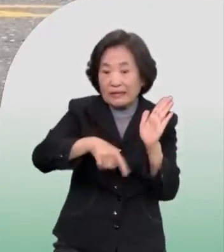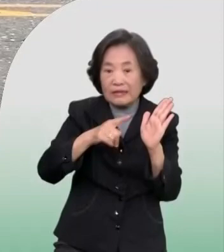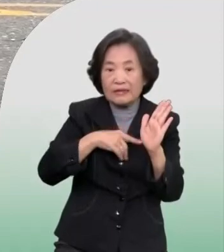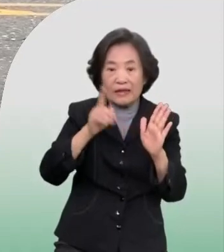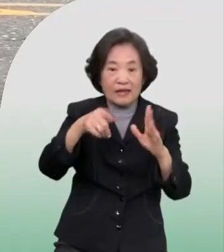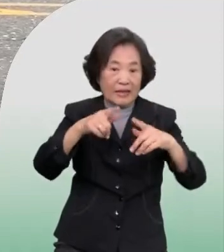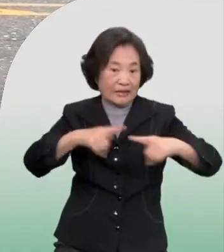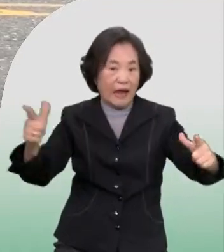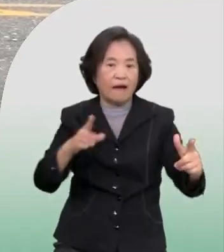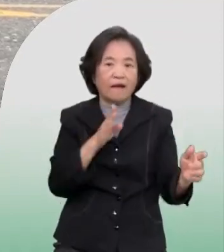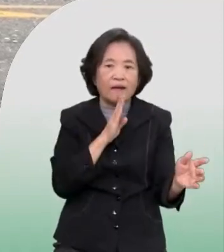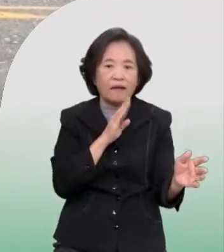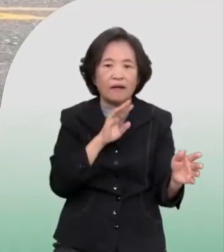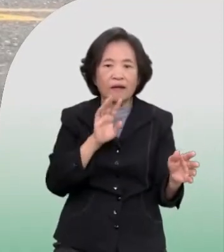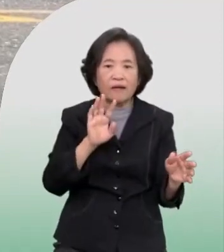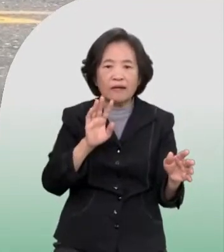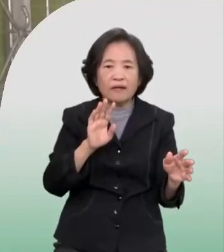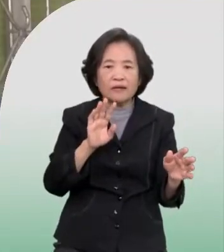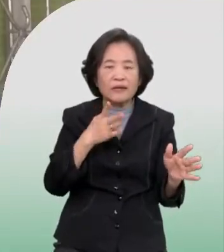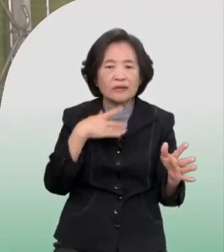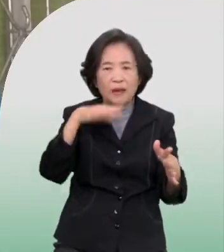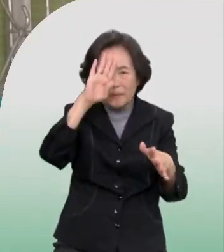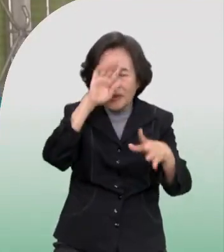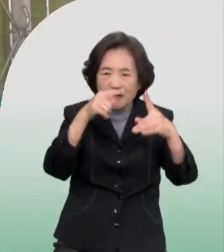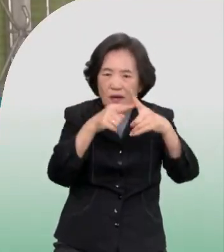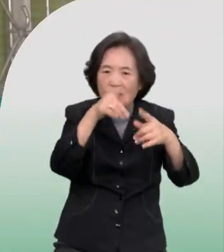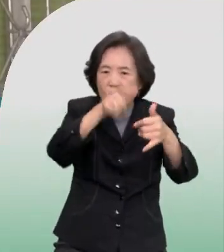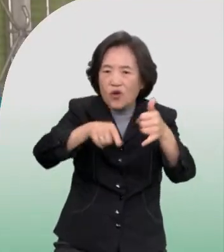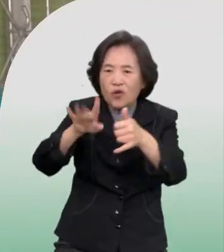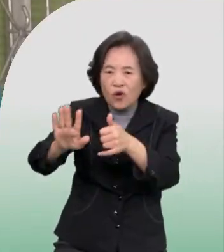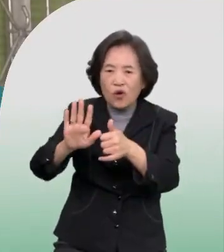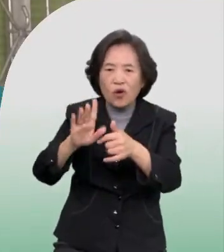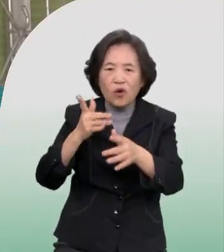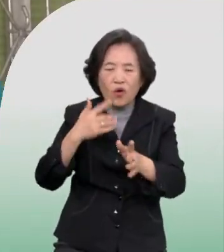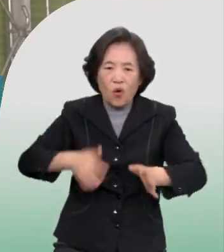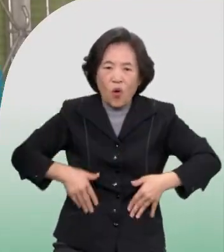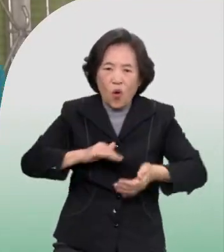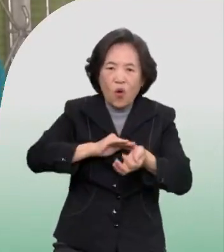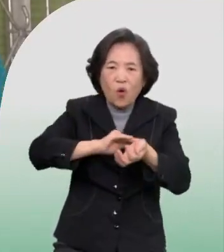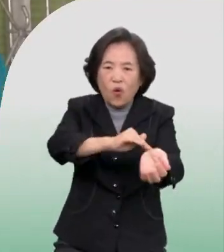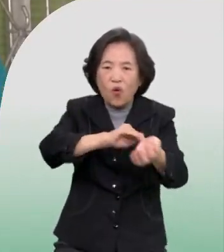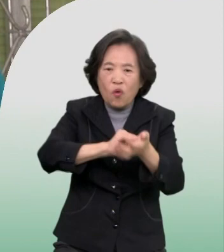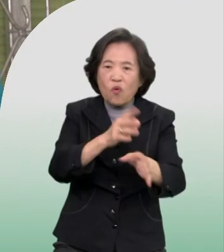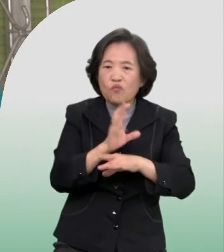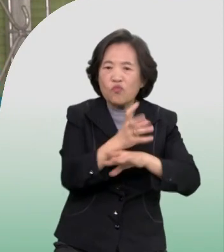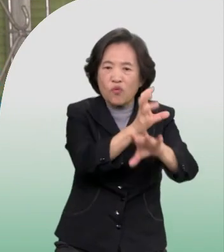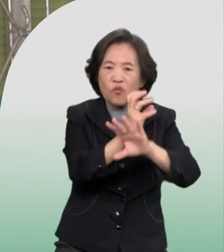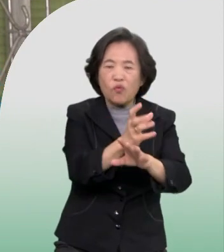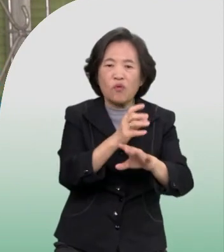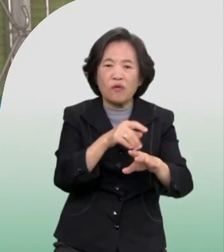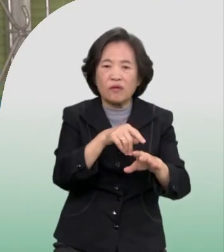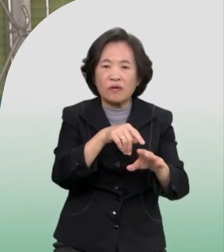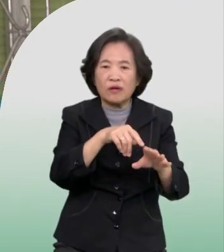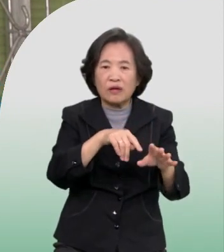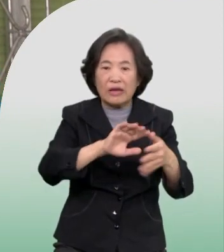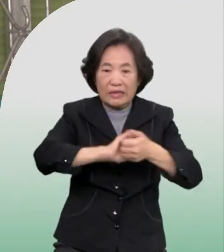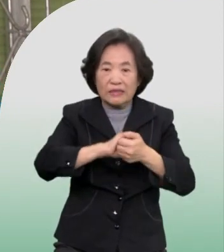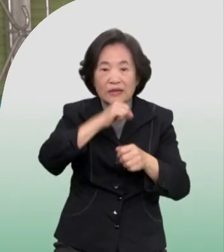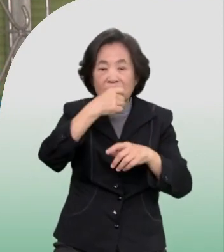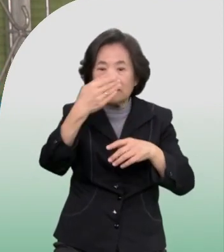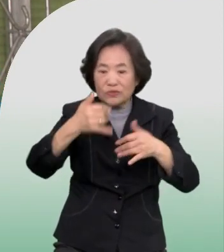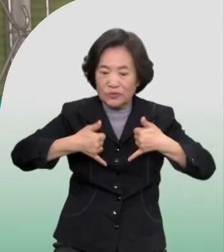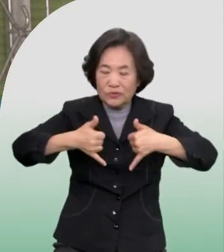台的乡亲，啊，特别要么个平日啊，会后送到下台二镇去吼，啊，经过